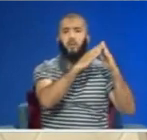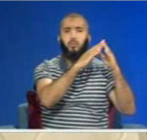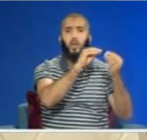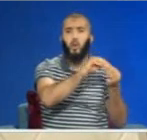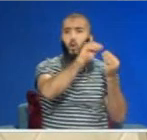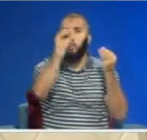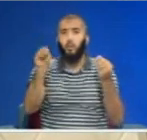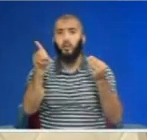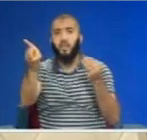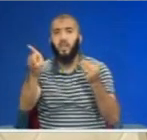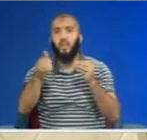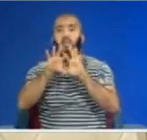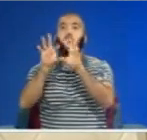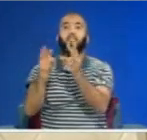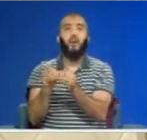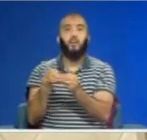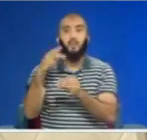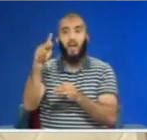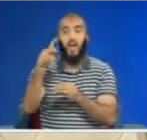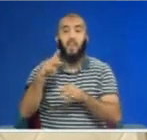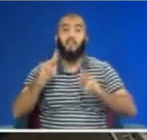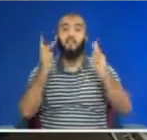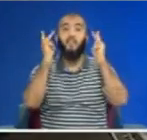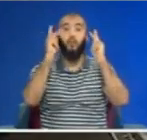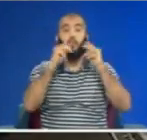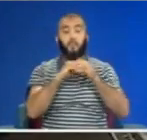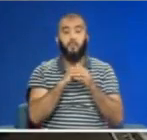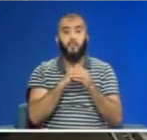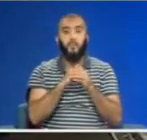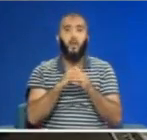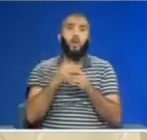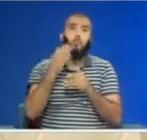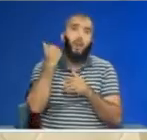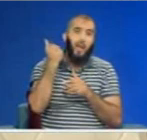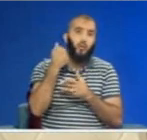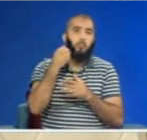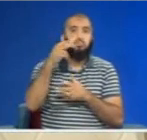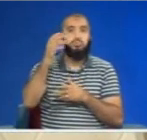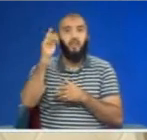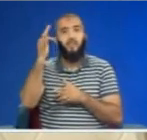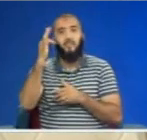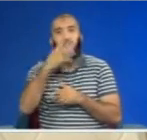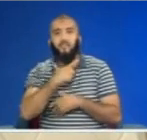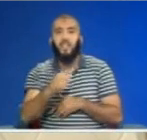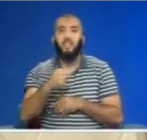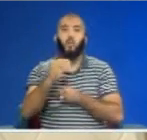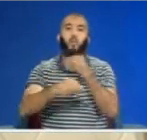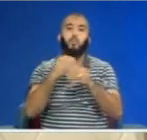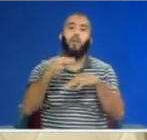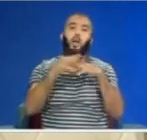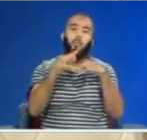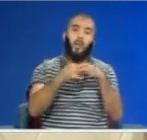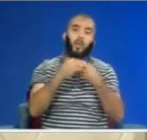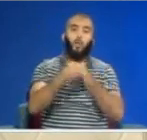إلى الساكن الفعلي فيها، ابن الكبير ولا ابن الصغير ولا الزوجة ولا المهم